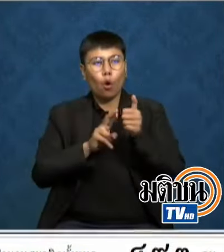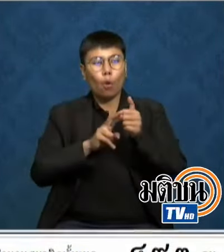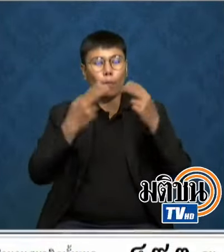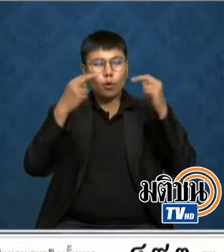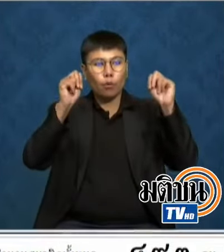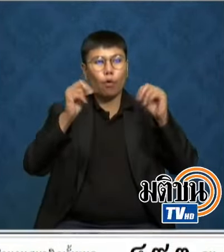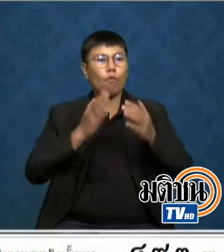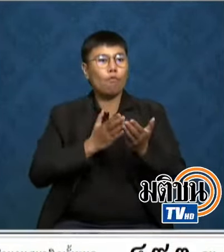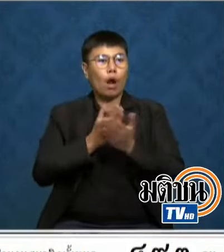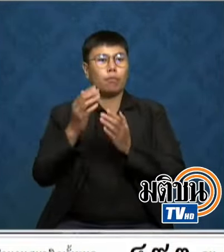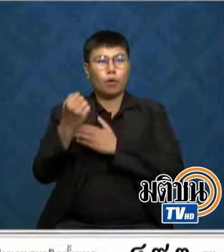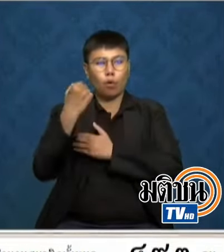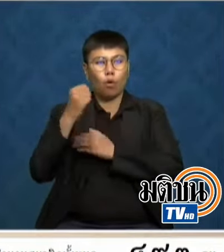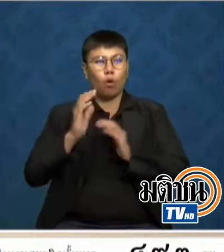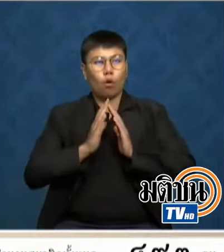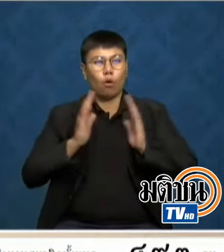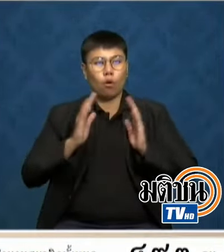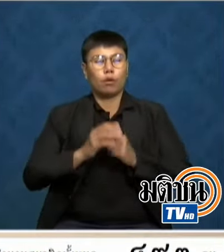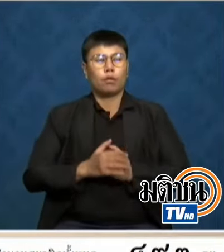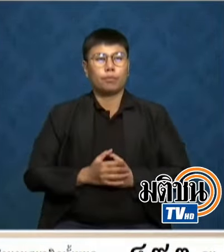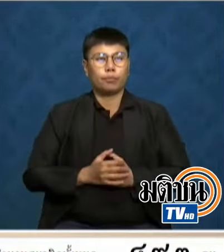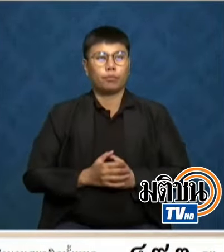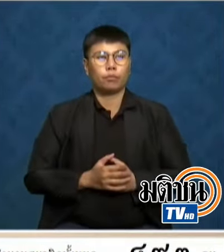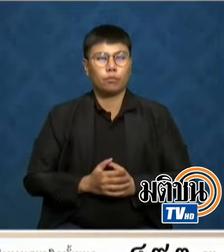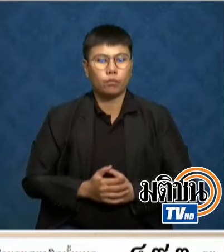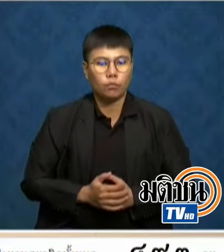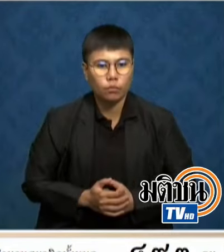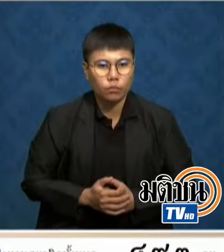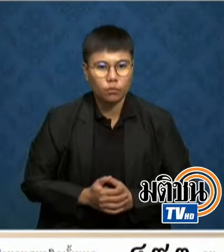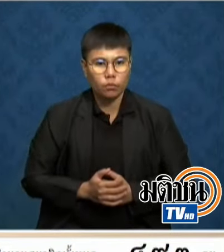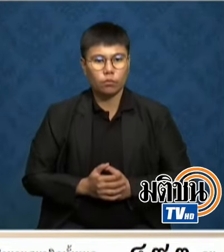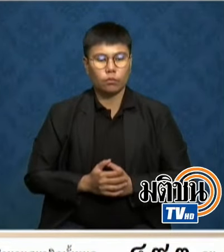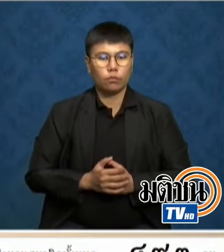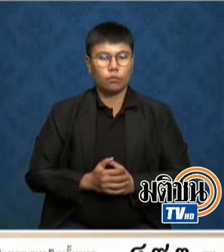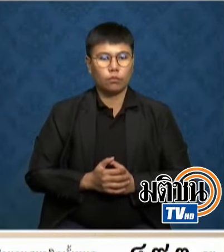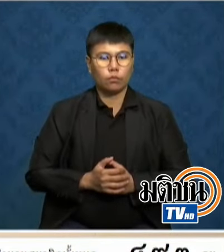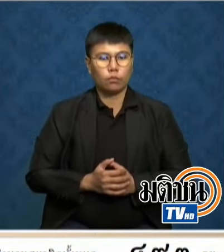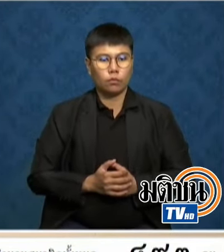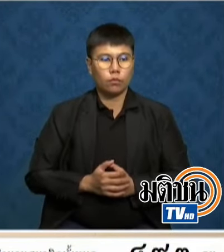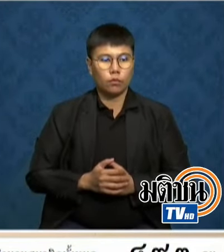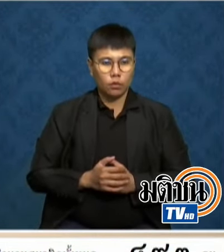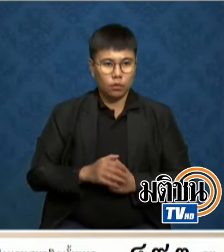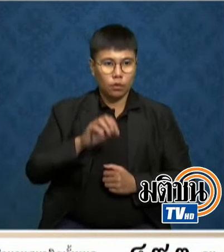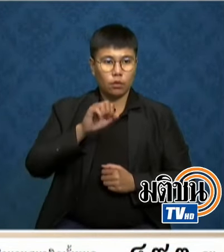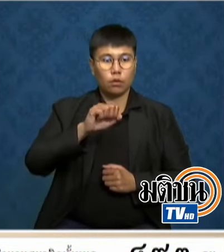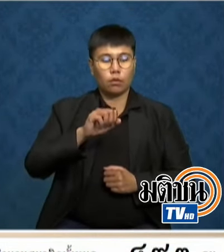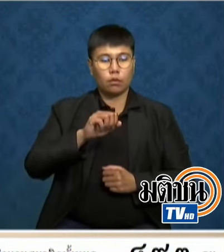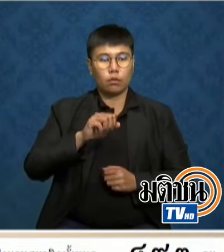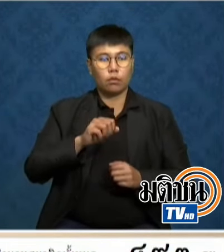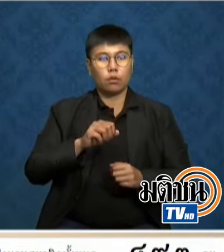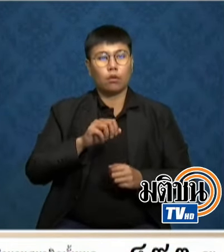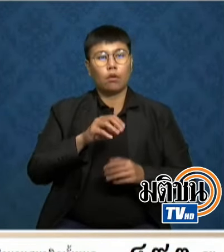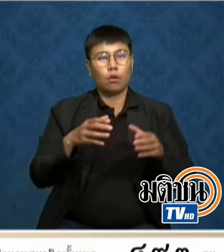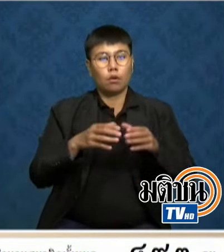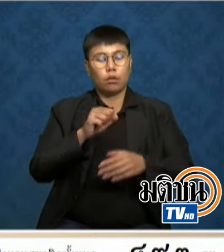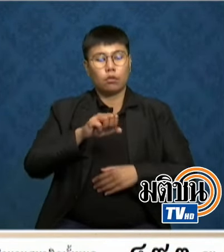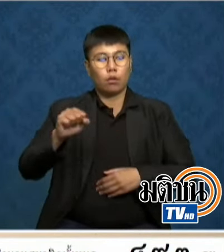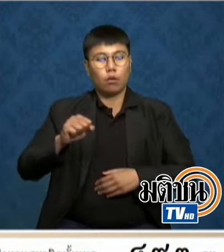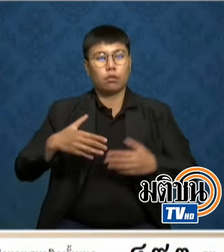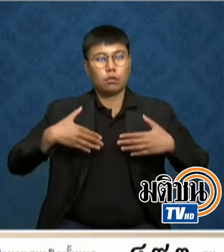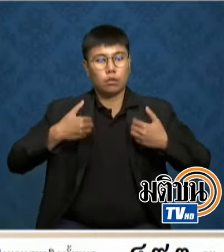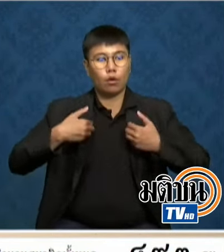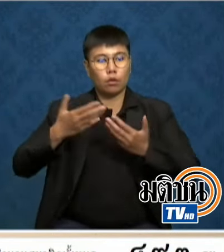ความมั่นคงขอบคุณครับท่านประธาน ขอบคุณครับทางสภาผู้แทนราษฎรยินดีต้อนรับนะครับ